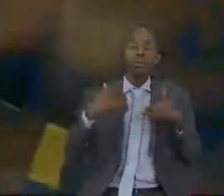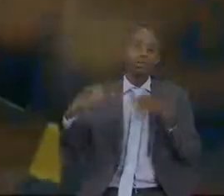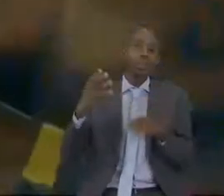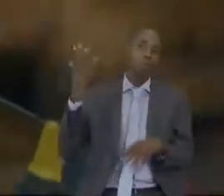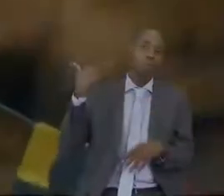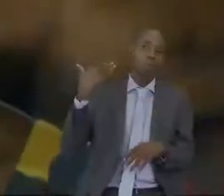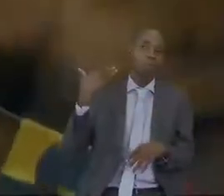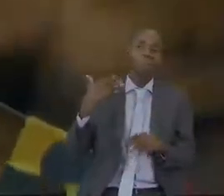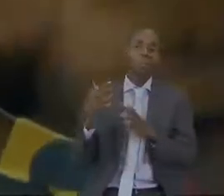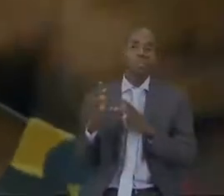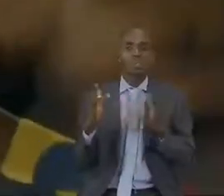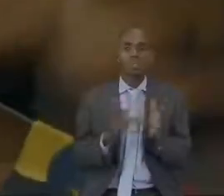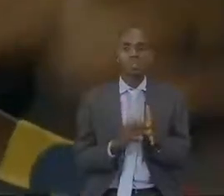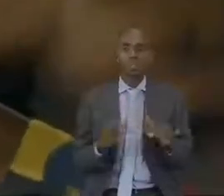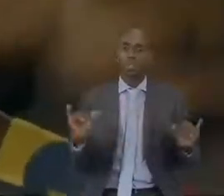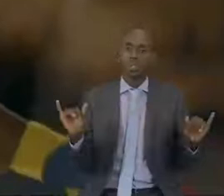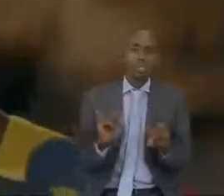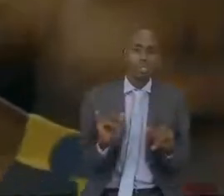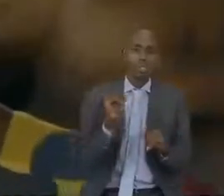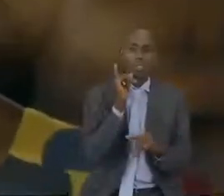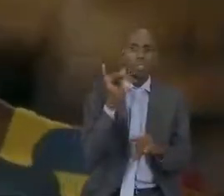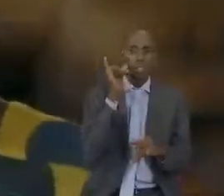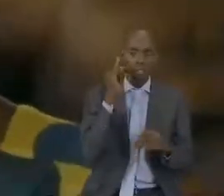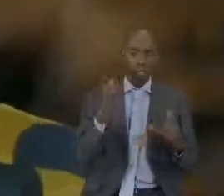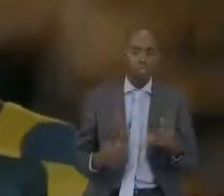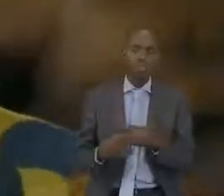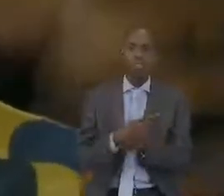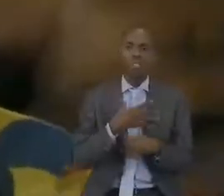Jésus le même hier, aujourd'hui et éternellement.